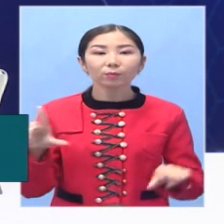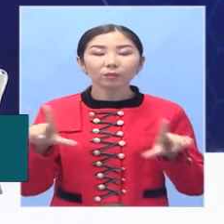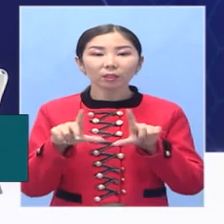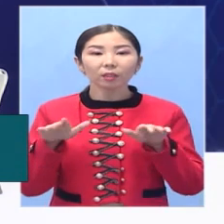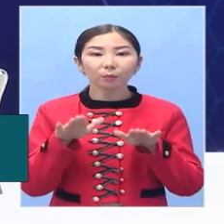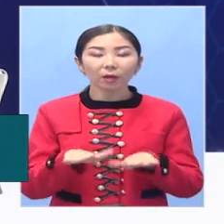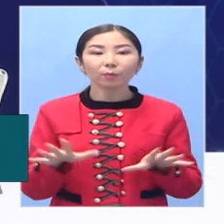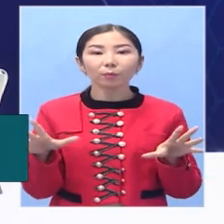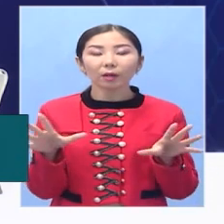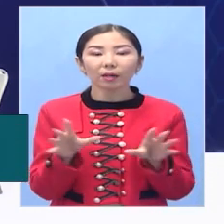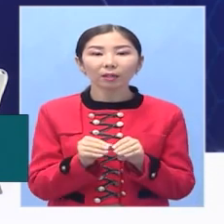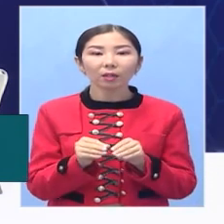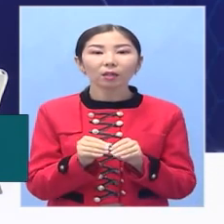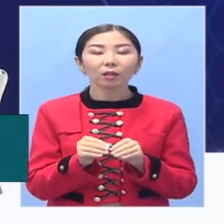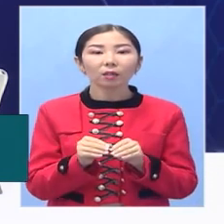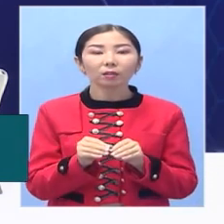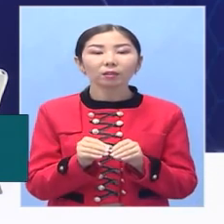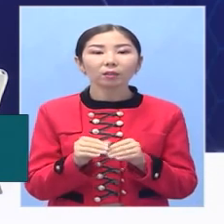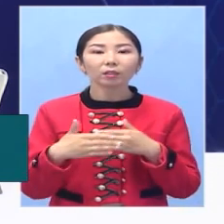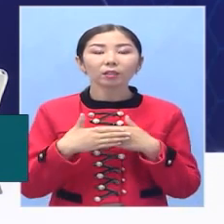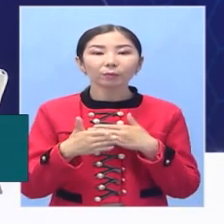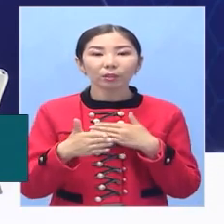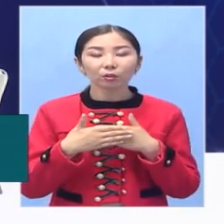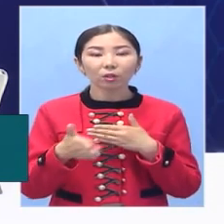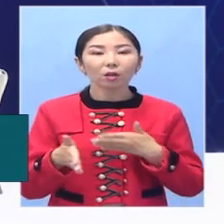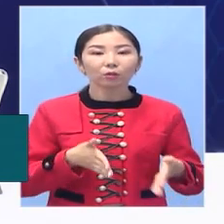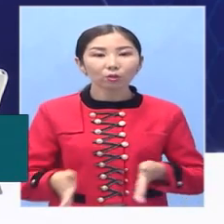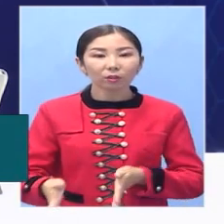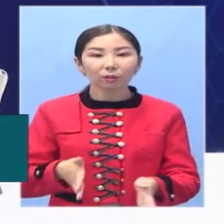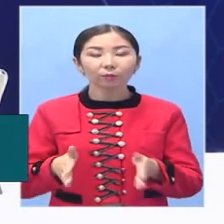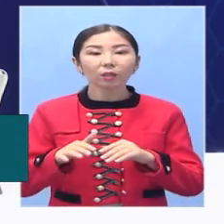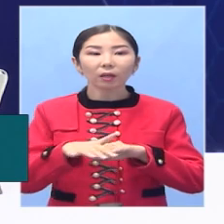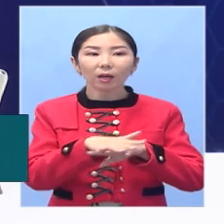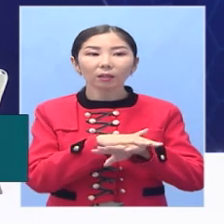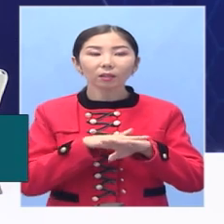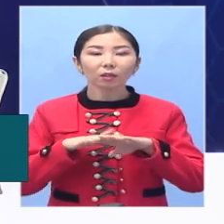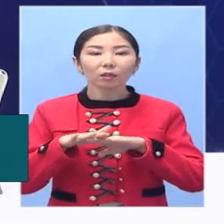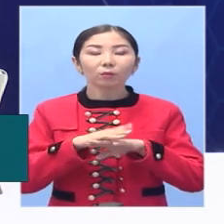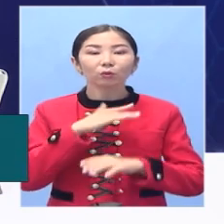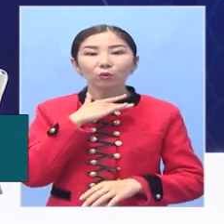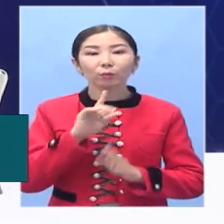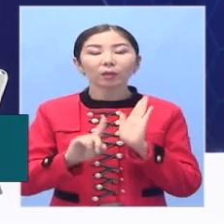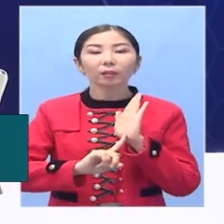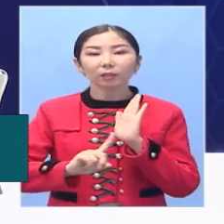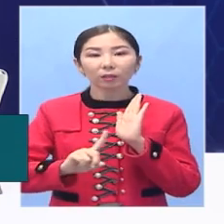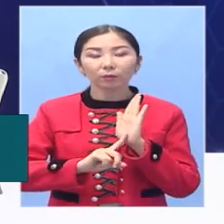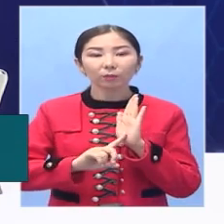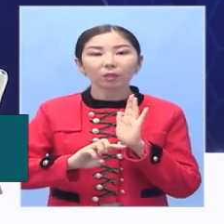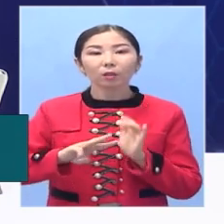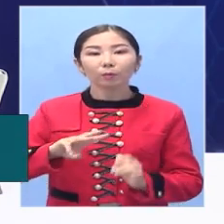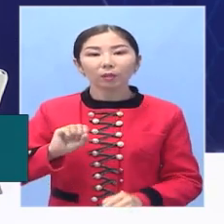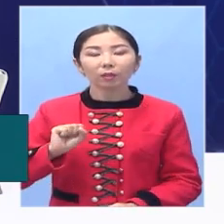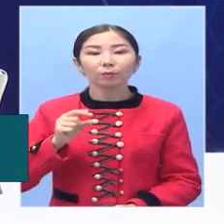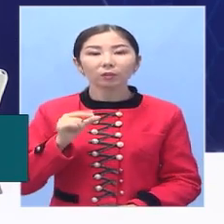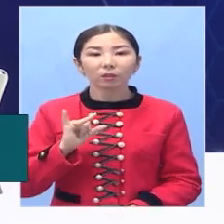секілді. Осыларға кіреберіс жолдар, жалпы халық көп баратын жолдар, өзіңіз айттыңыз жаңа магистралды жолдар деген